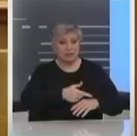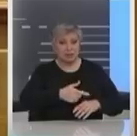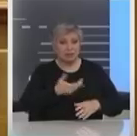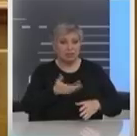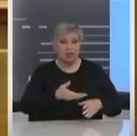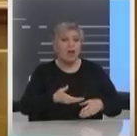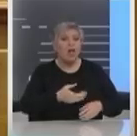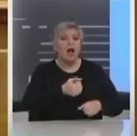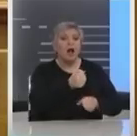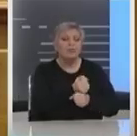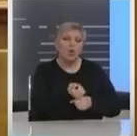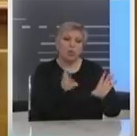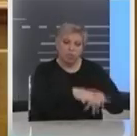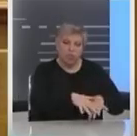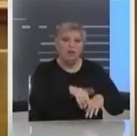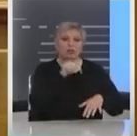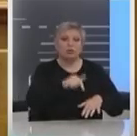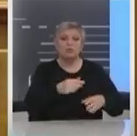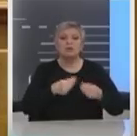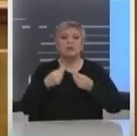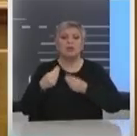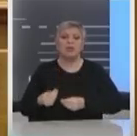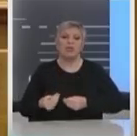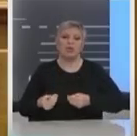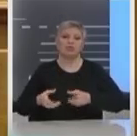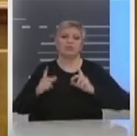θα είναι για τον τόπο και για τους Έλληνες πολίτες.